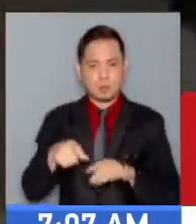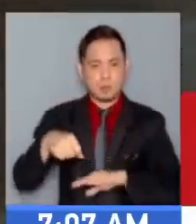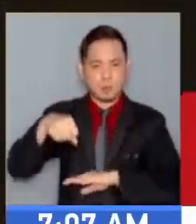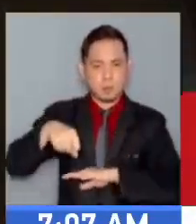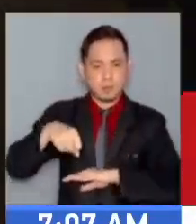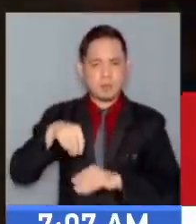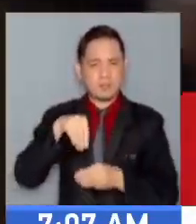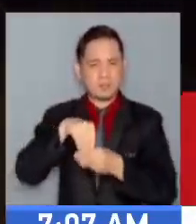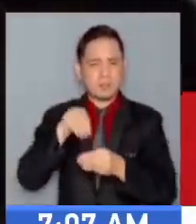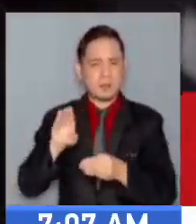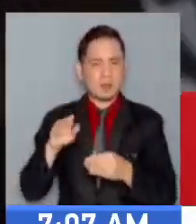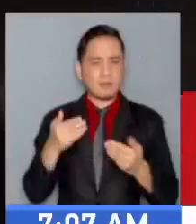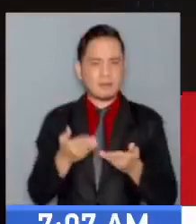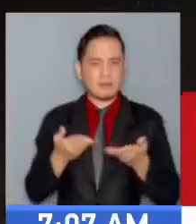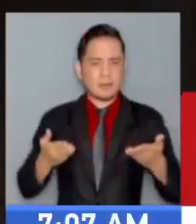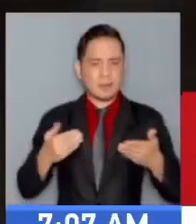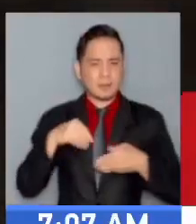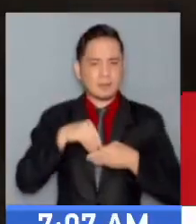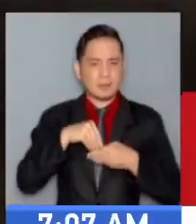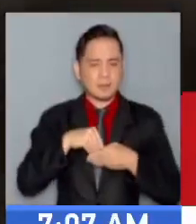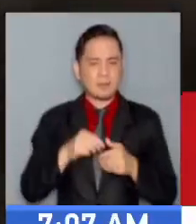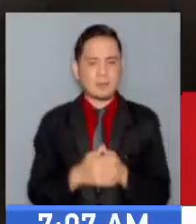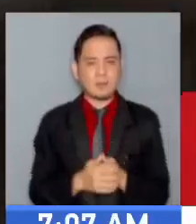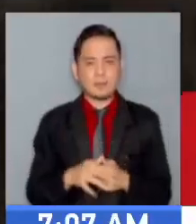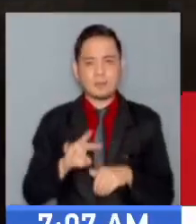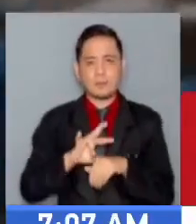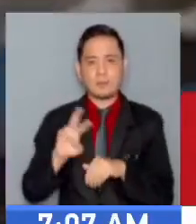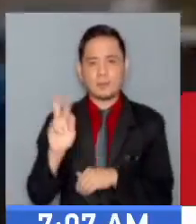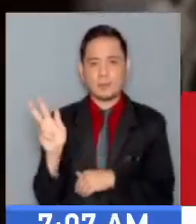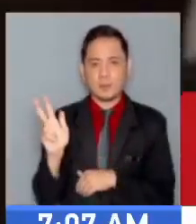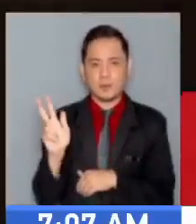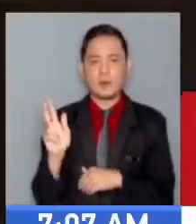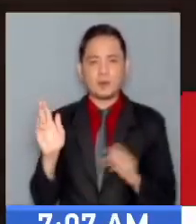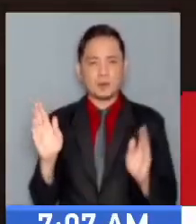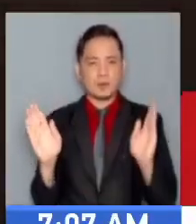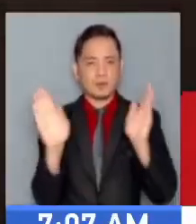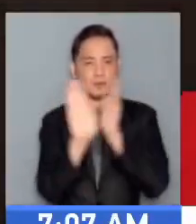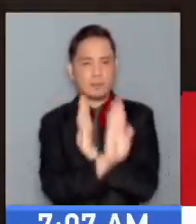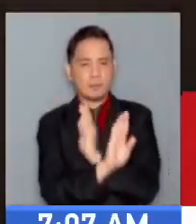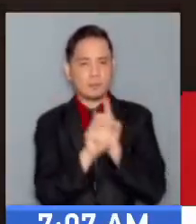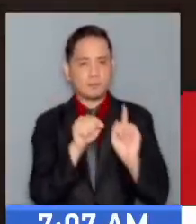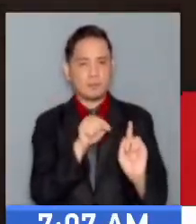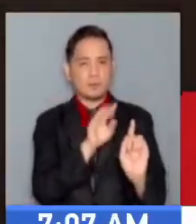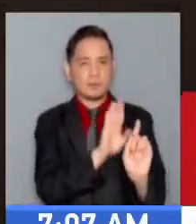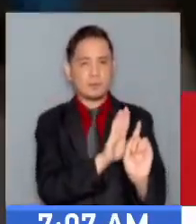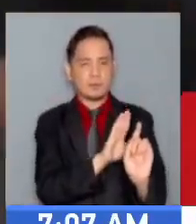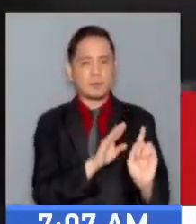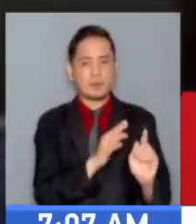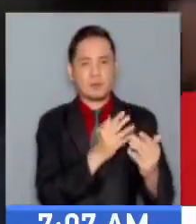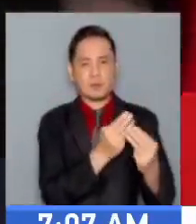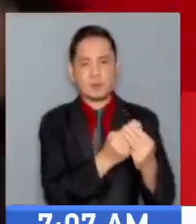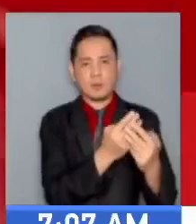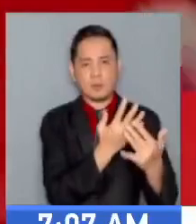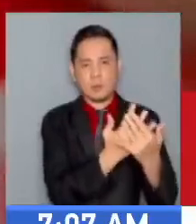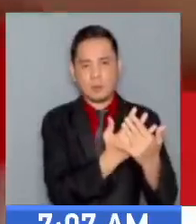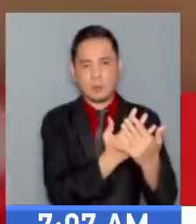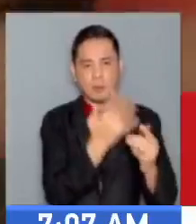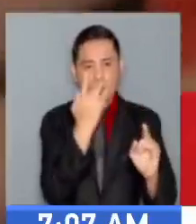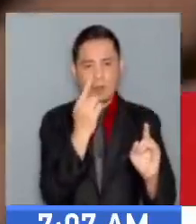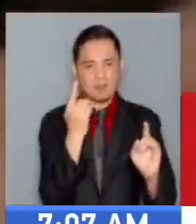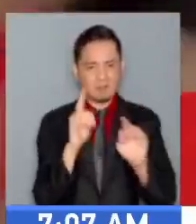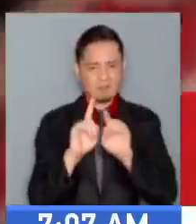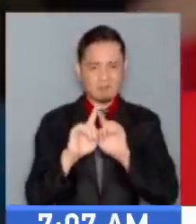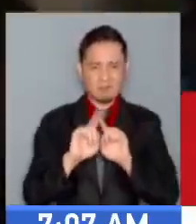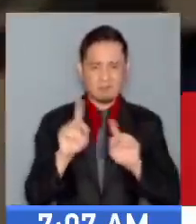7:11 p.m. Tuluyang na i-turn over ng NBI sa BJMP si Dera na nabistong ilang ulit na nakakalabas ng di